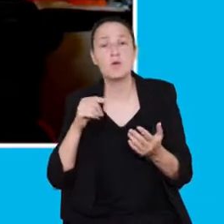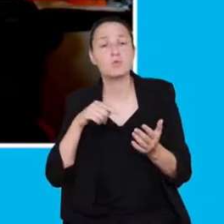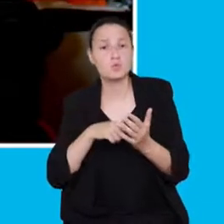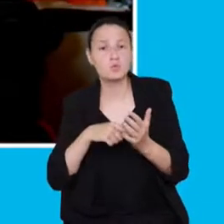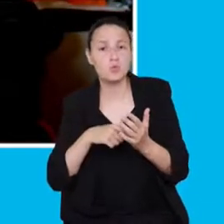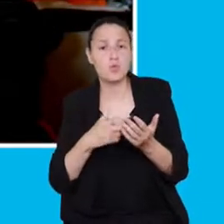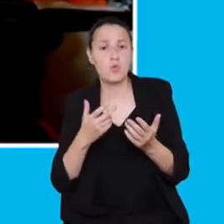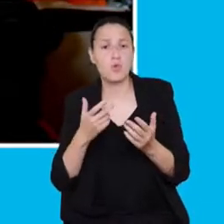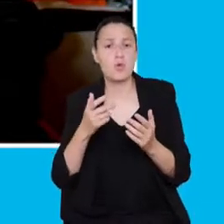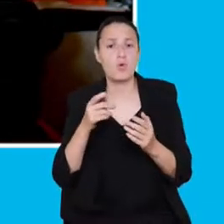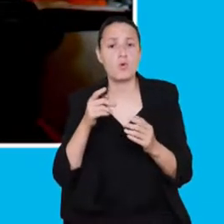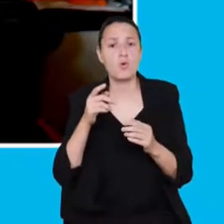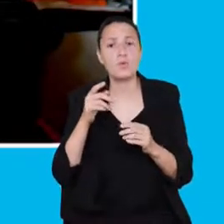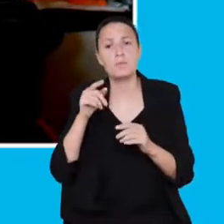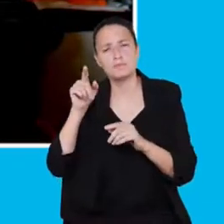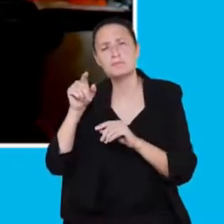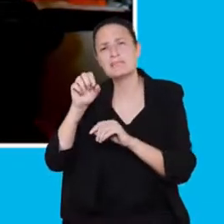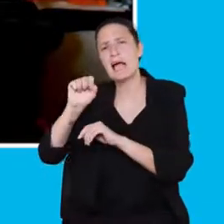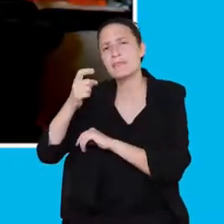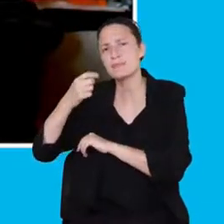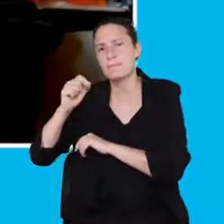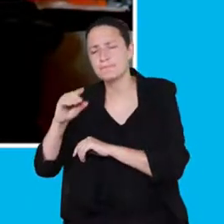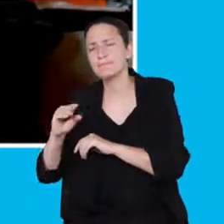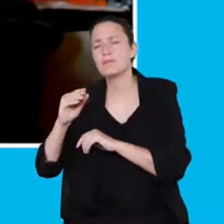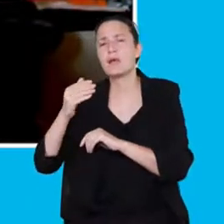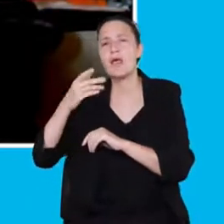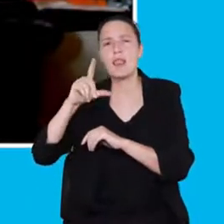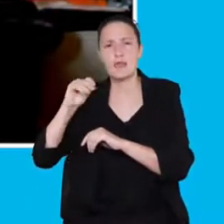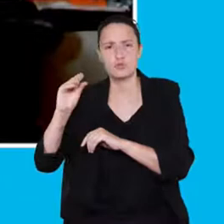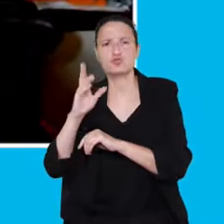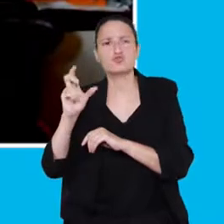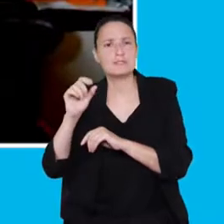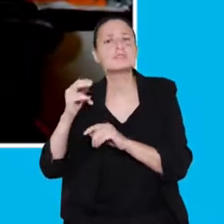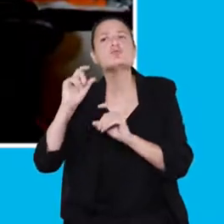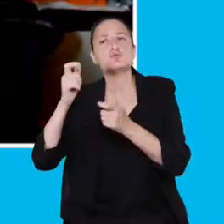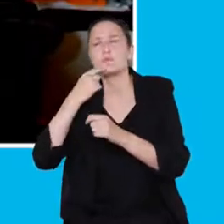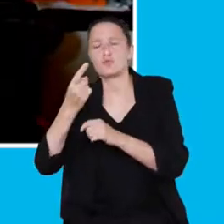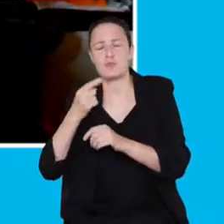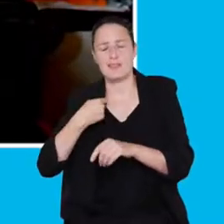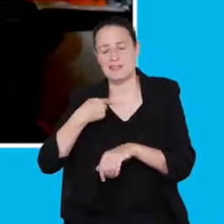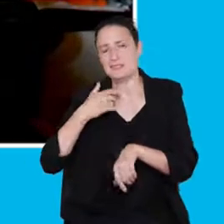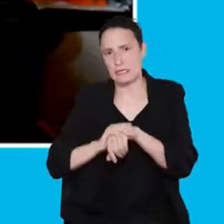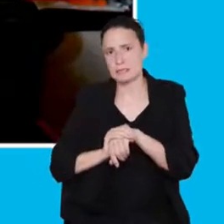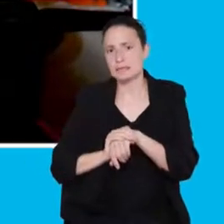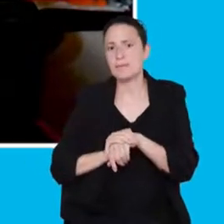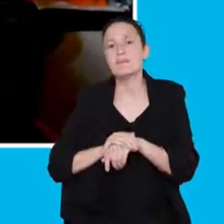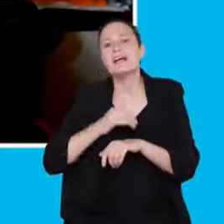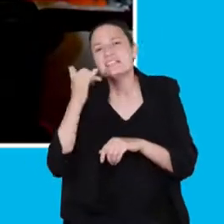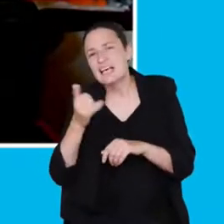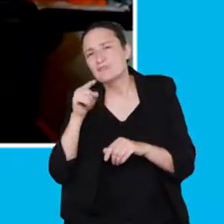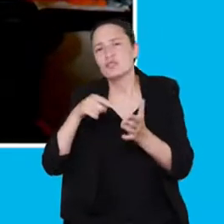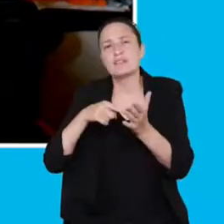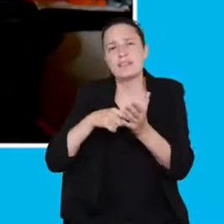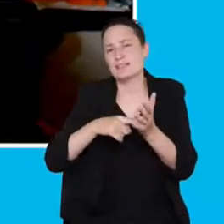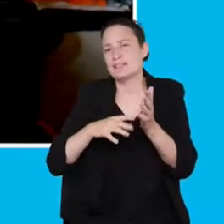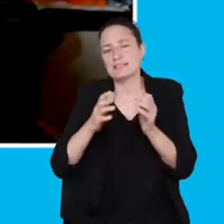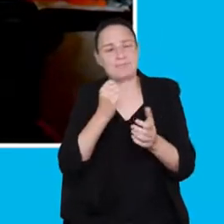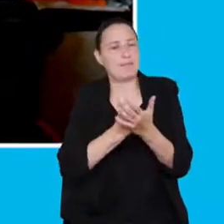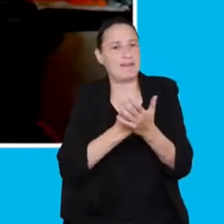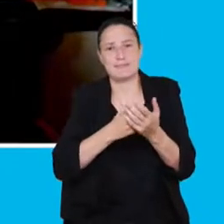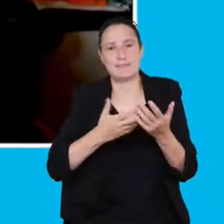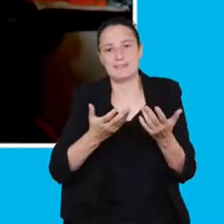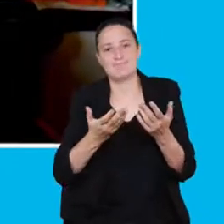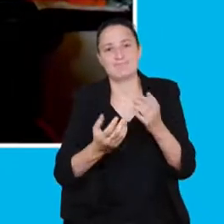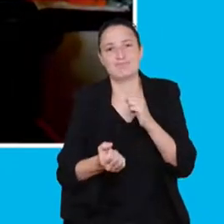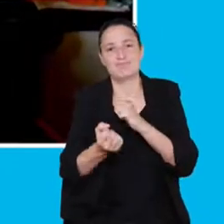był wypowiedziany Maleszczyńskiego, ja się zgadzam. No, tego typu rzeczy zawsze przegrywają,